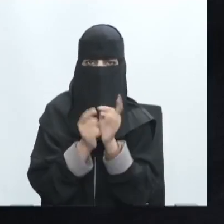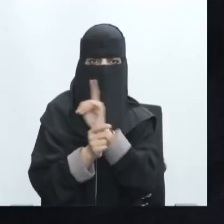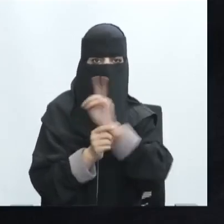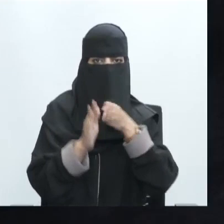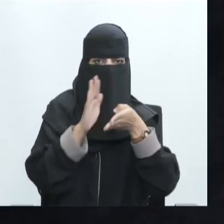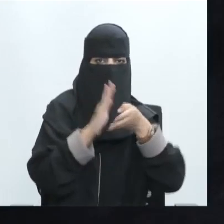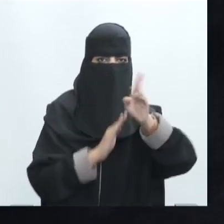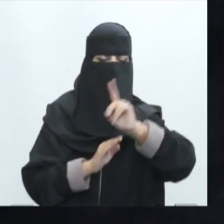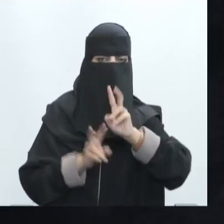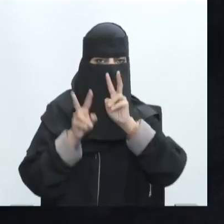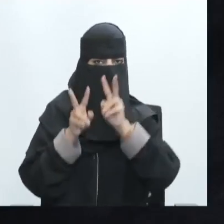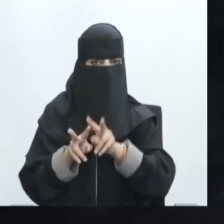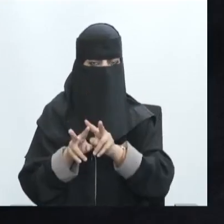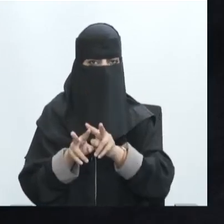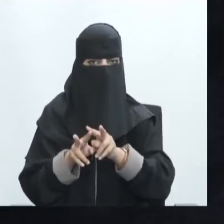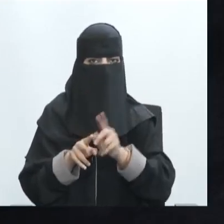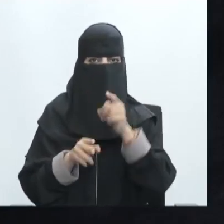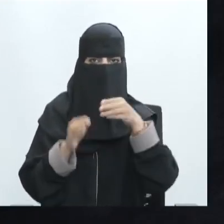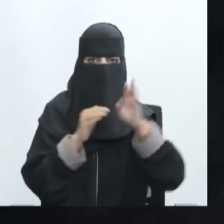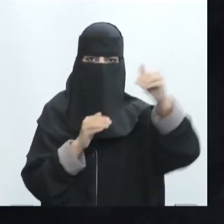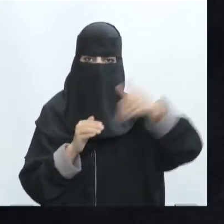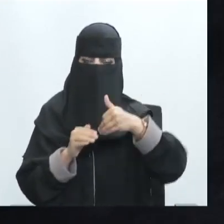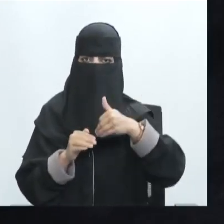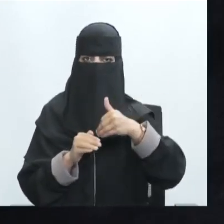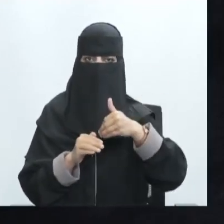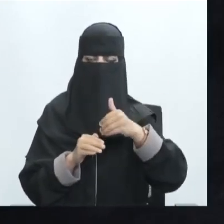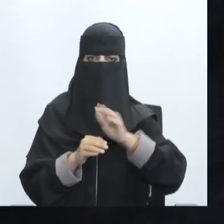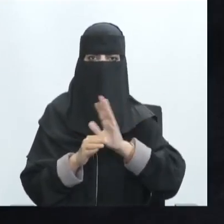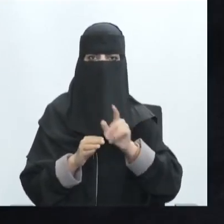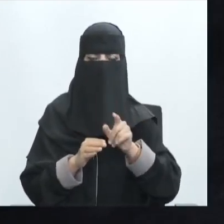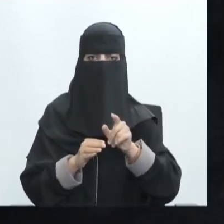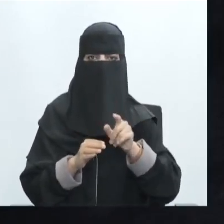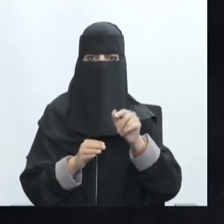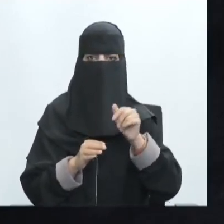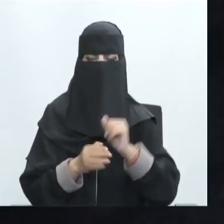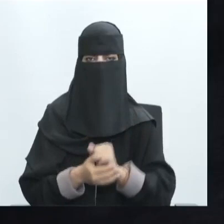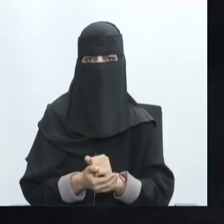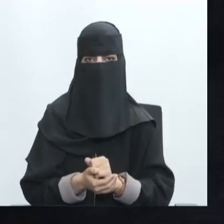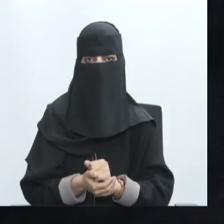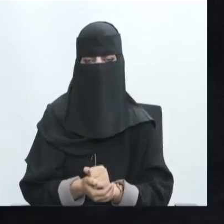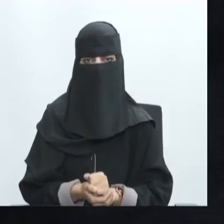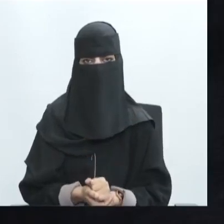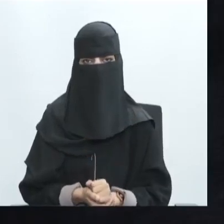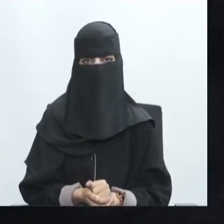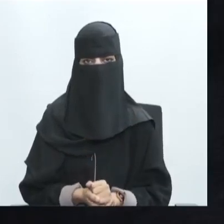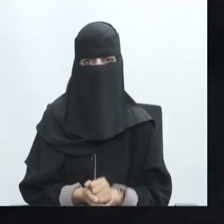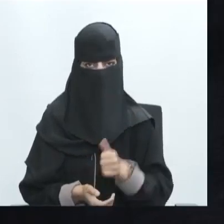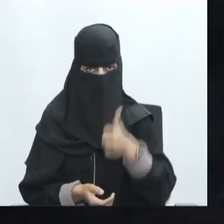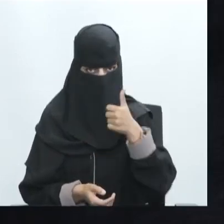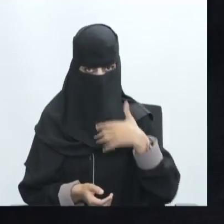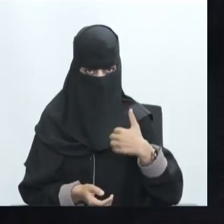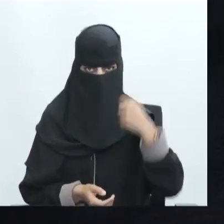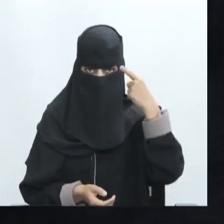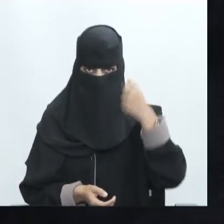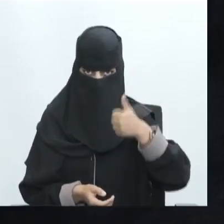منها ابدا ولم يدخل عليه احد ابدا هل يستطيع